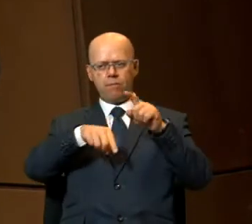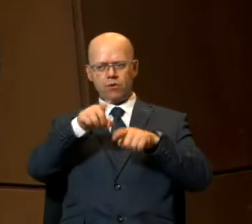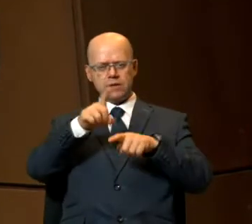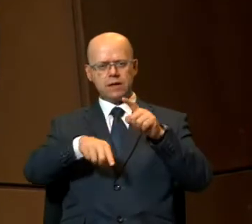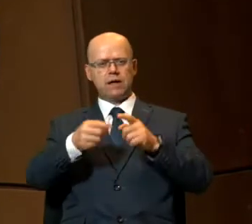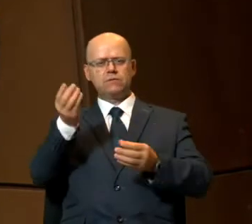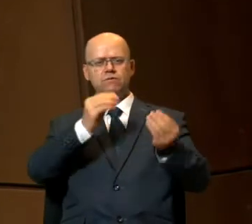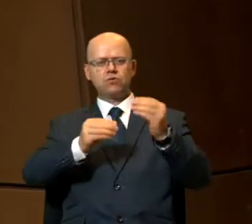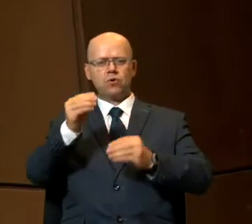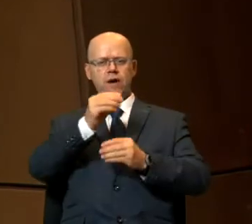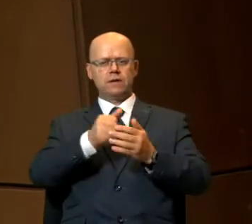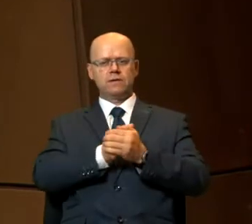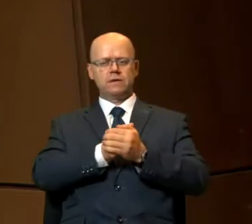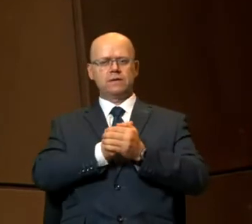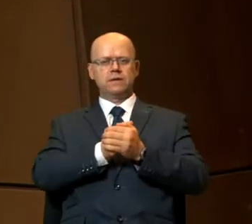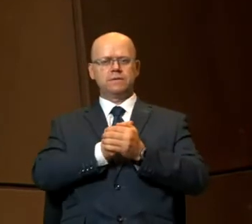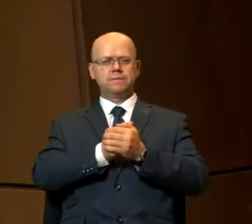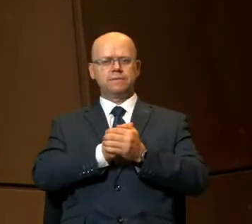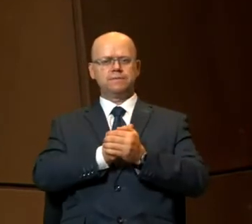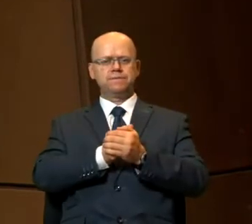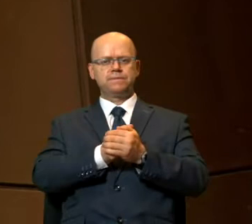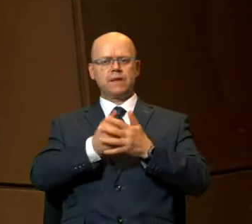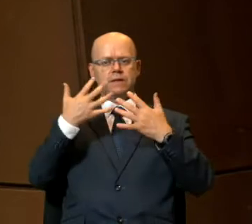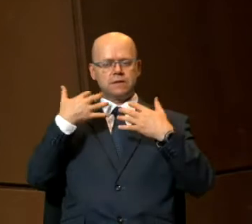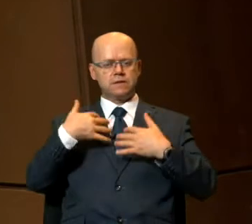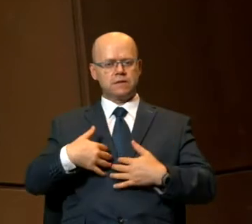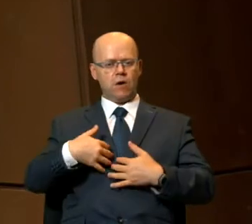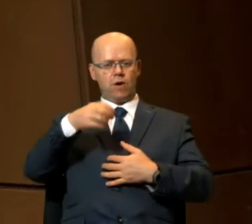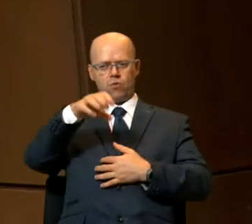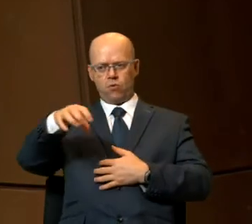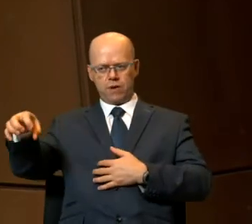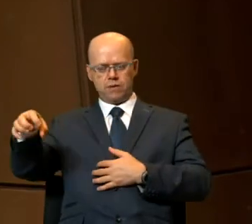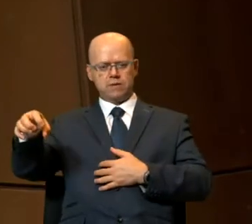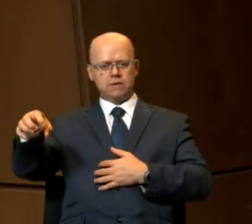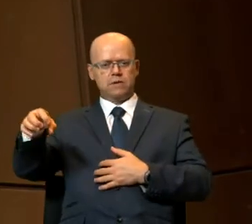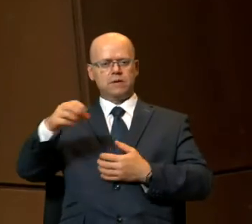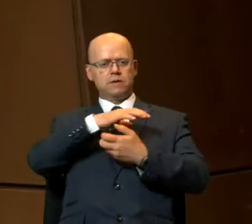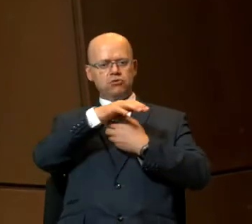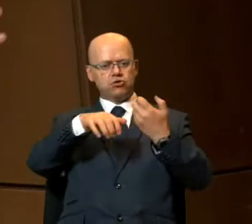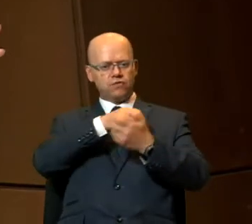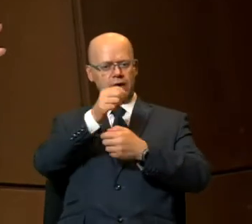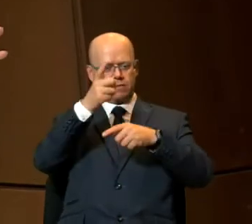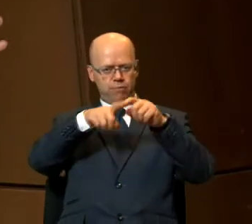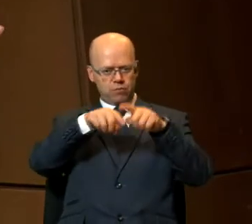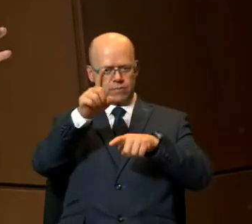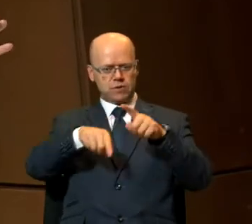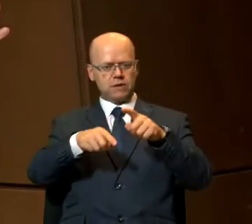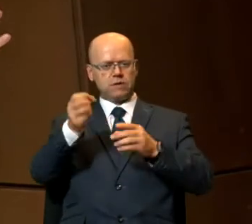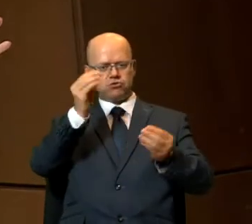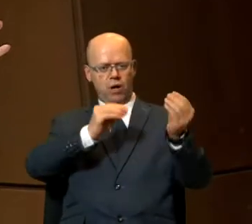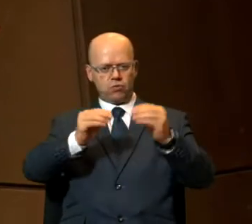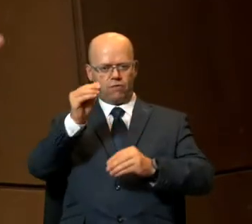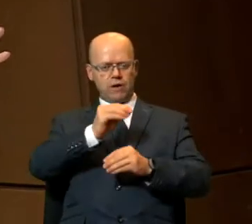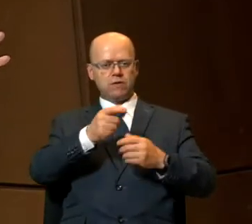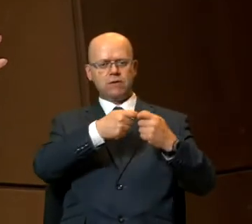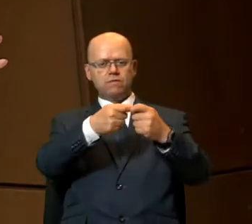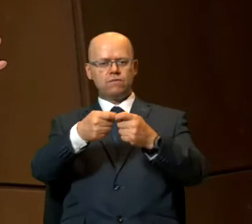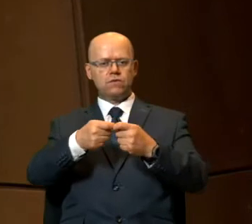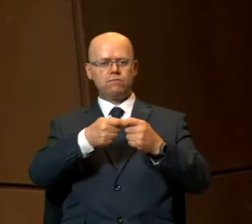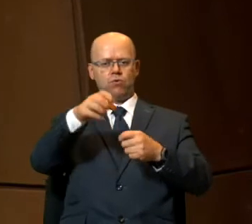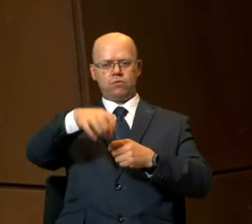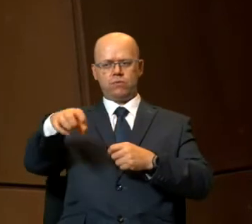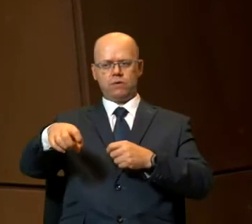przez ideę, że ciała polityczne lub też świat polityczny, który stworzyliśmy, jest kształtowany wspólnotowo,